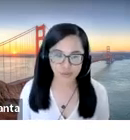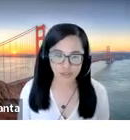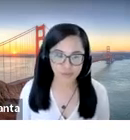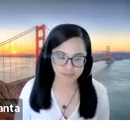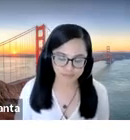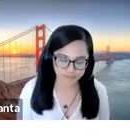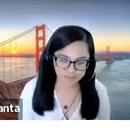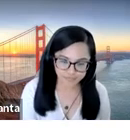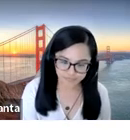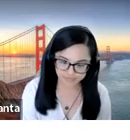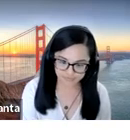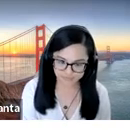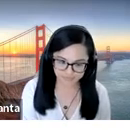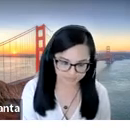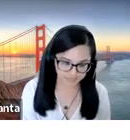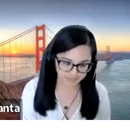over to you.